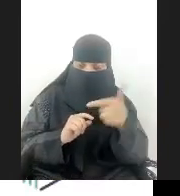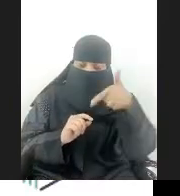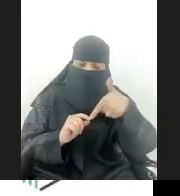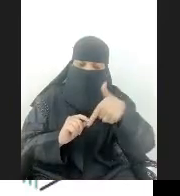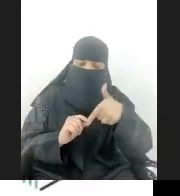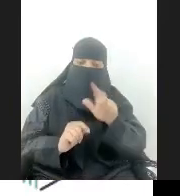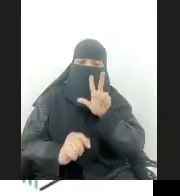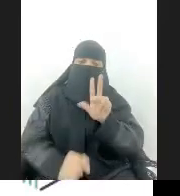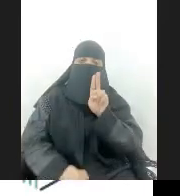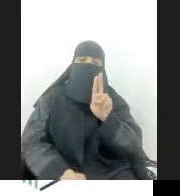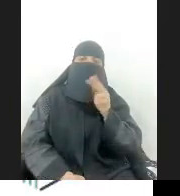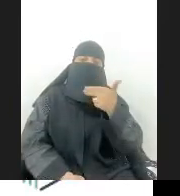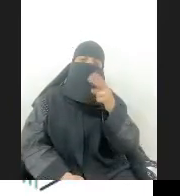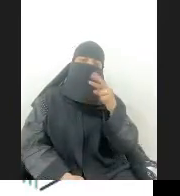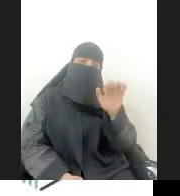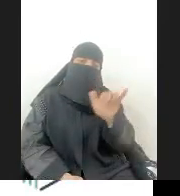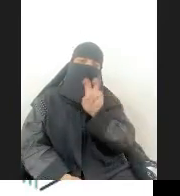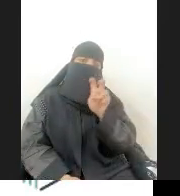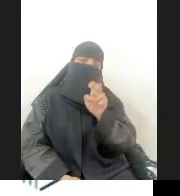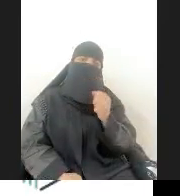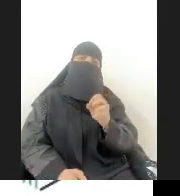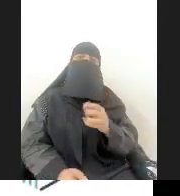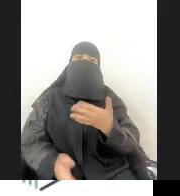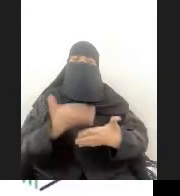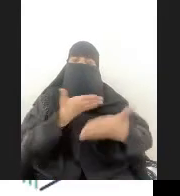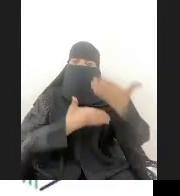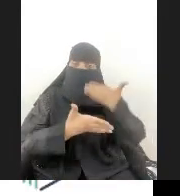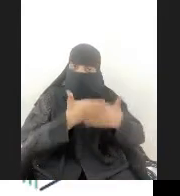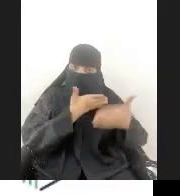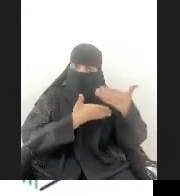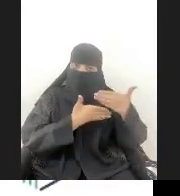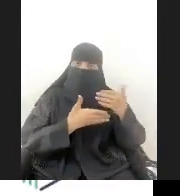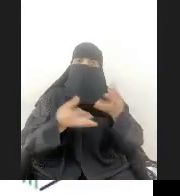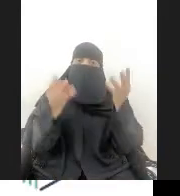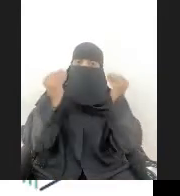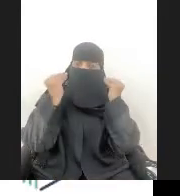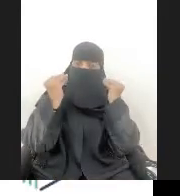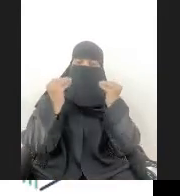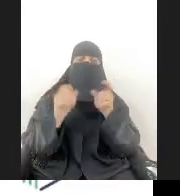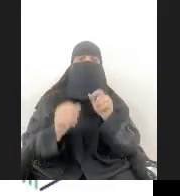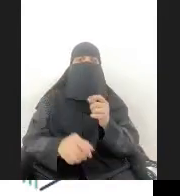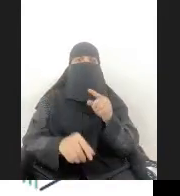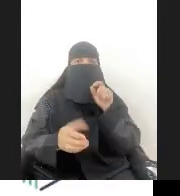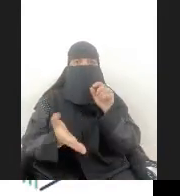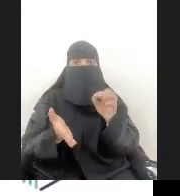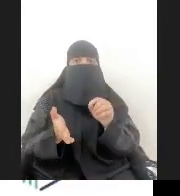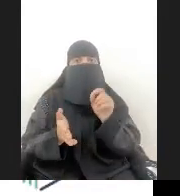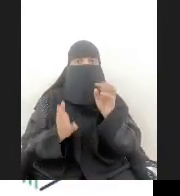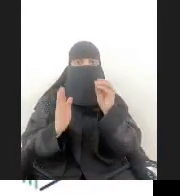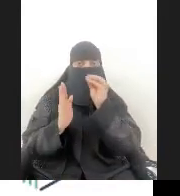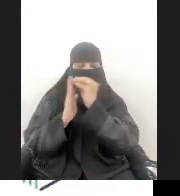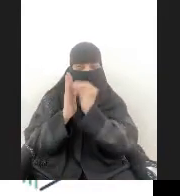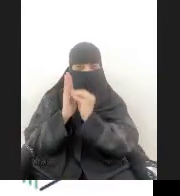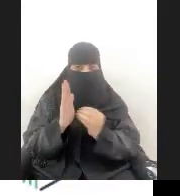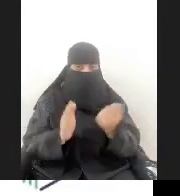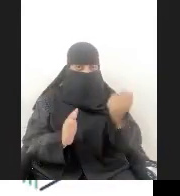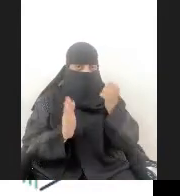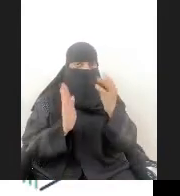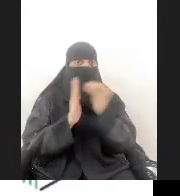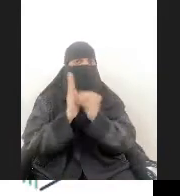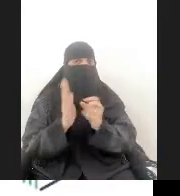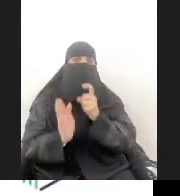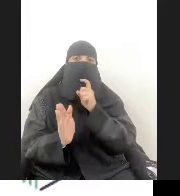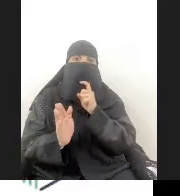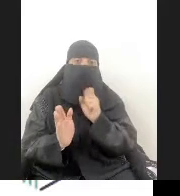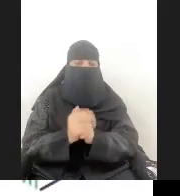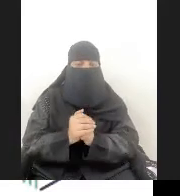الحقيقة عجبتني كلمة الدكتور بدر حفظه الله عندما قال نقاط قوة ونقاط ضعف، مباشرة راح انتباهي لهذا الجدول،